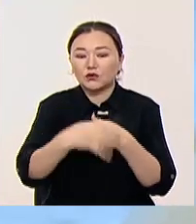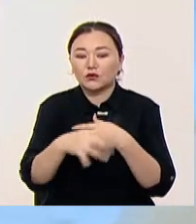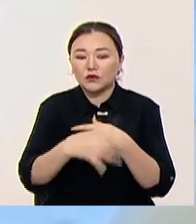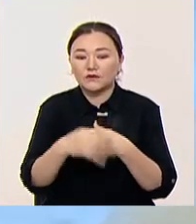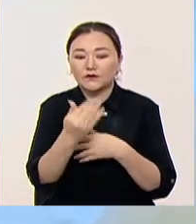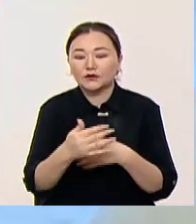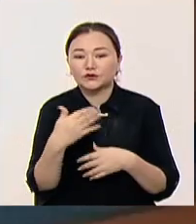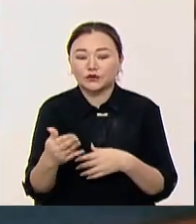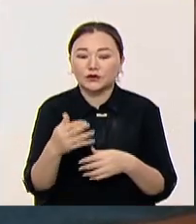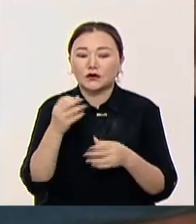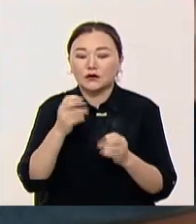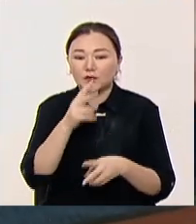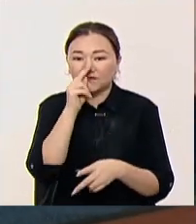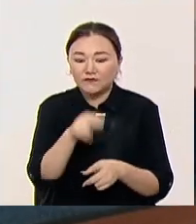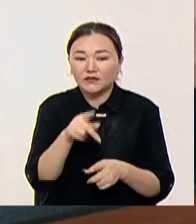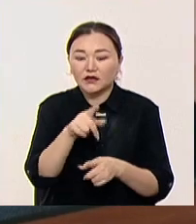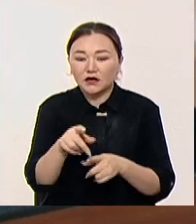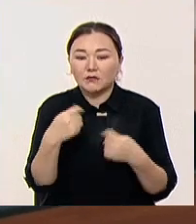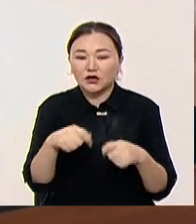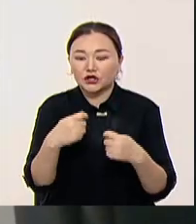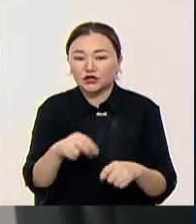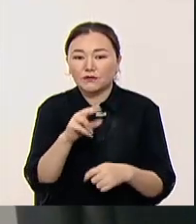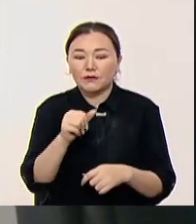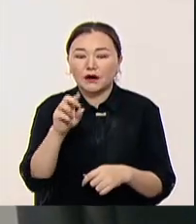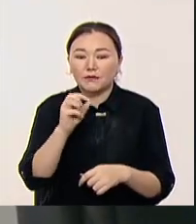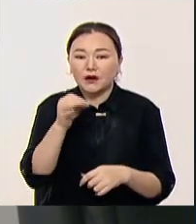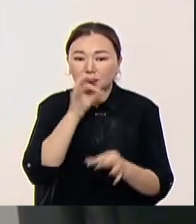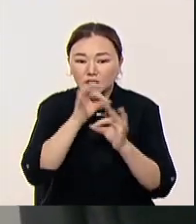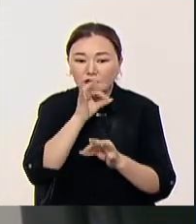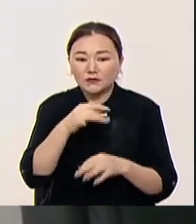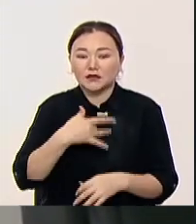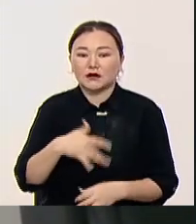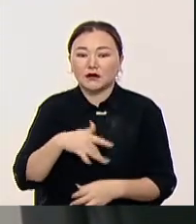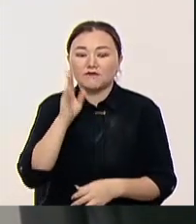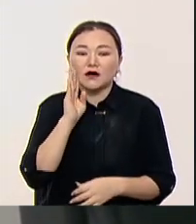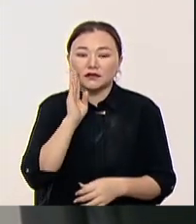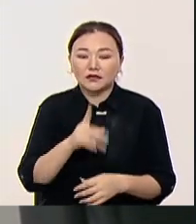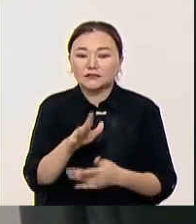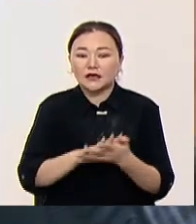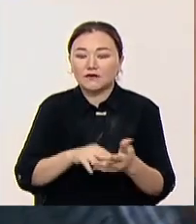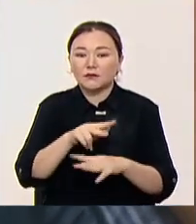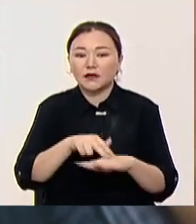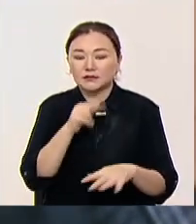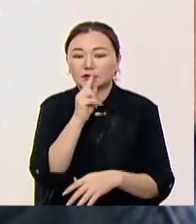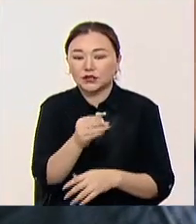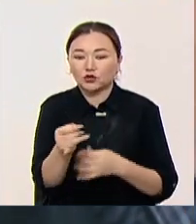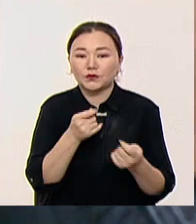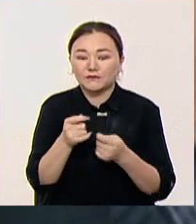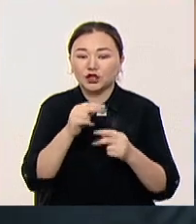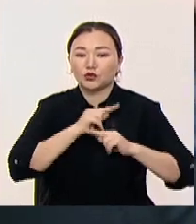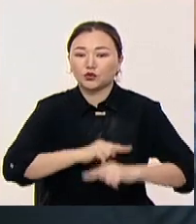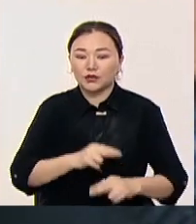сторону. Ее якобы обвиняют в нелегальной продаже БАДов и минеральной воды. Она обратилась с заявлением в полицию и управление